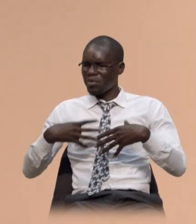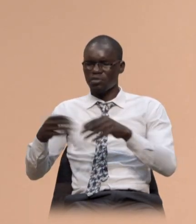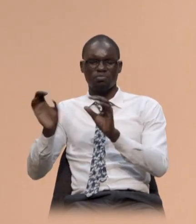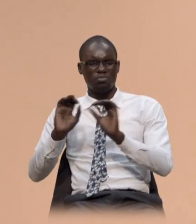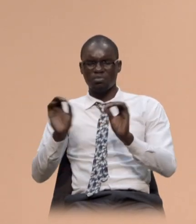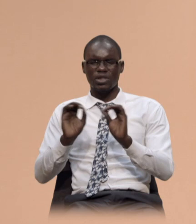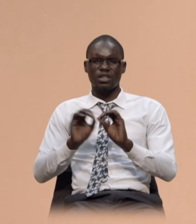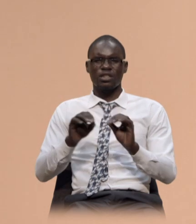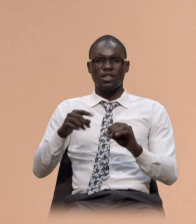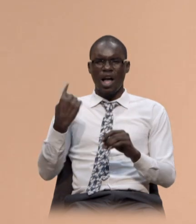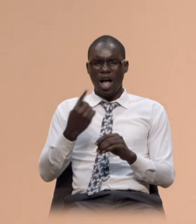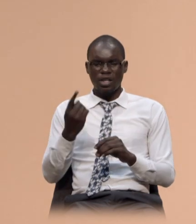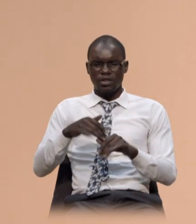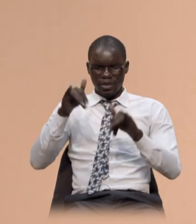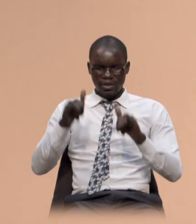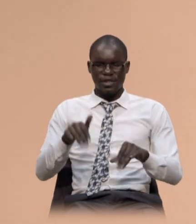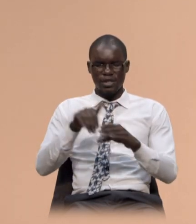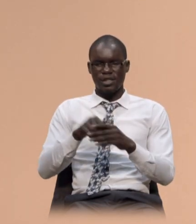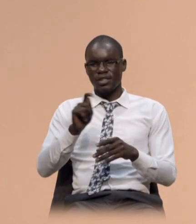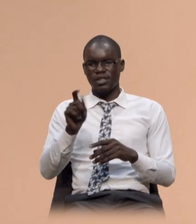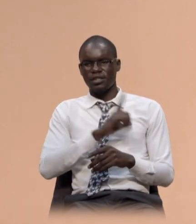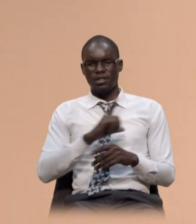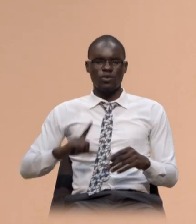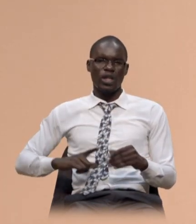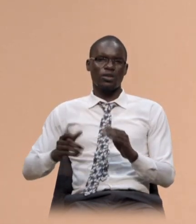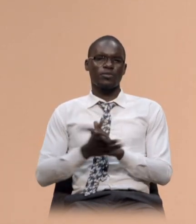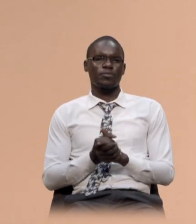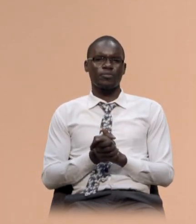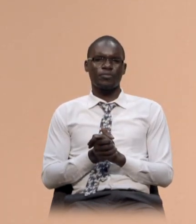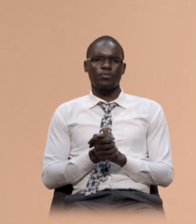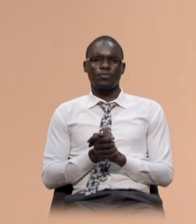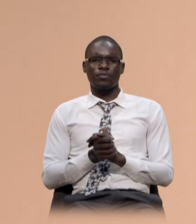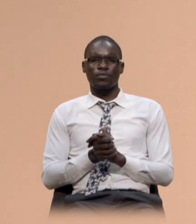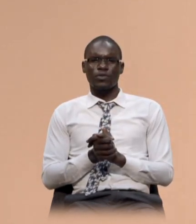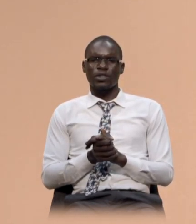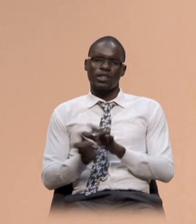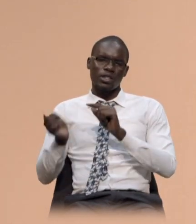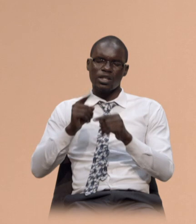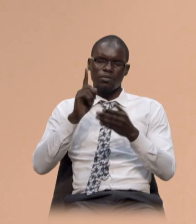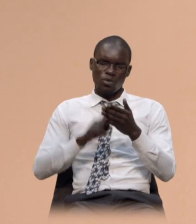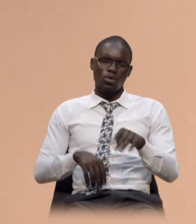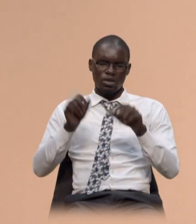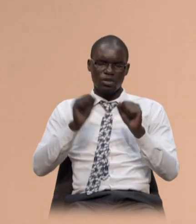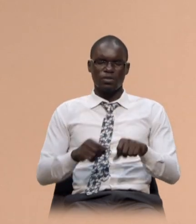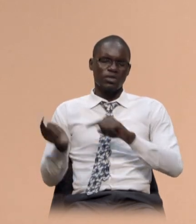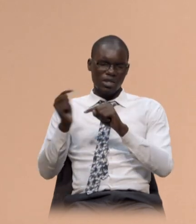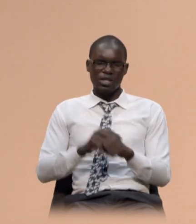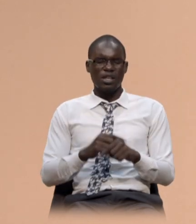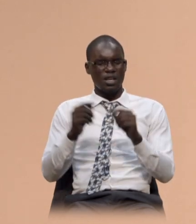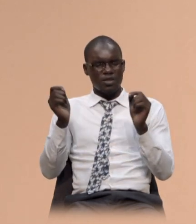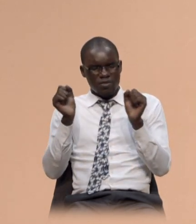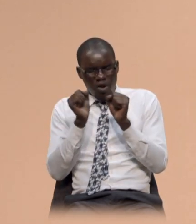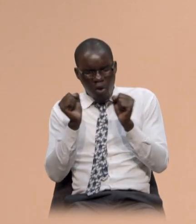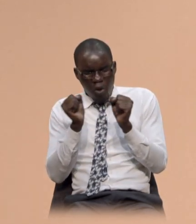hataenda navyo. Yeye atamwamini Mungu, yeye atamwabudu Mungu, come what may, come cold, come hot,